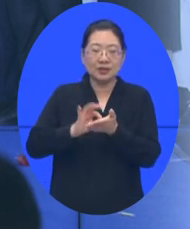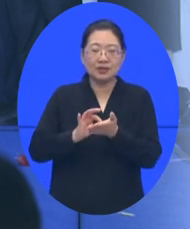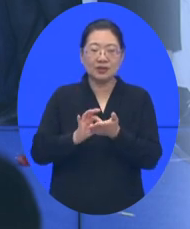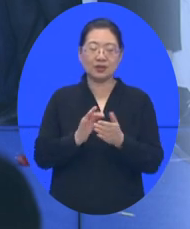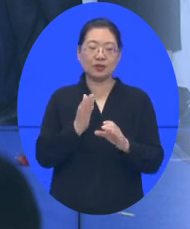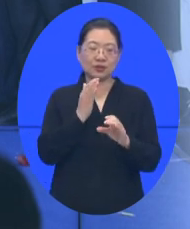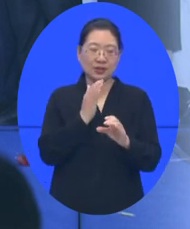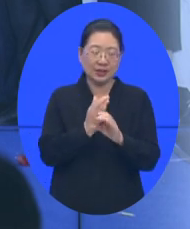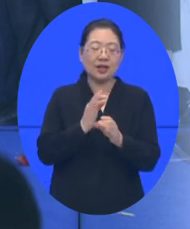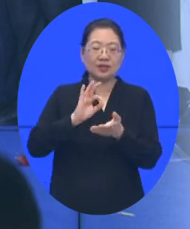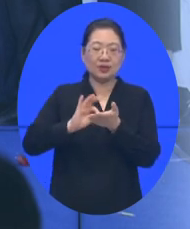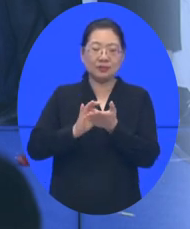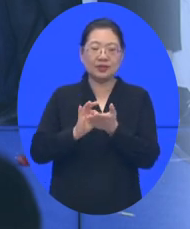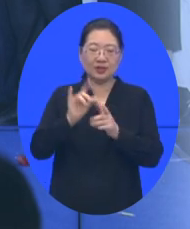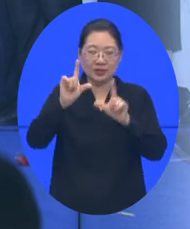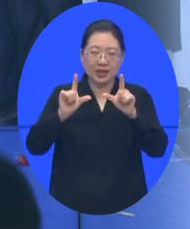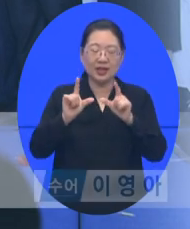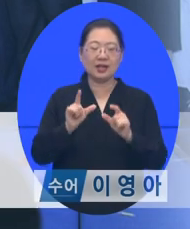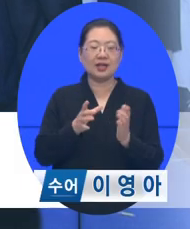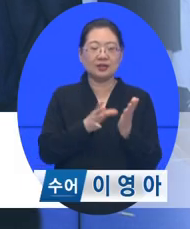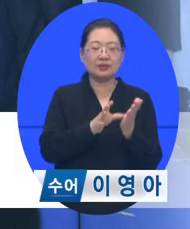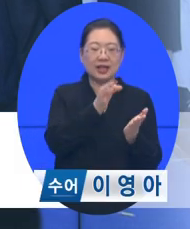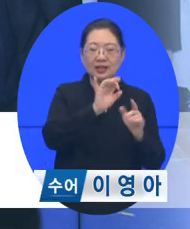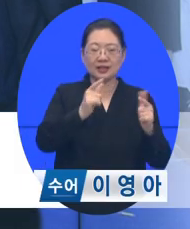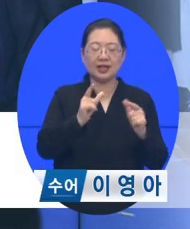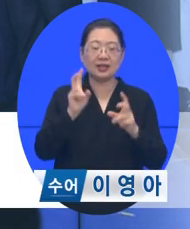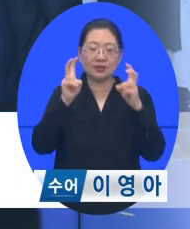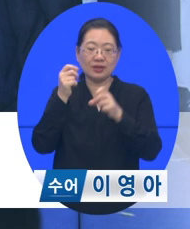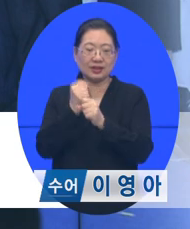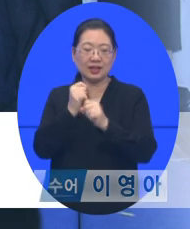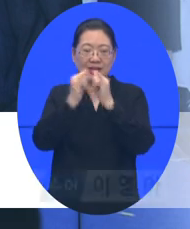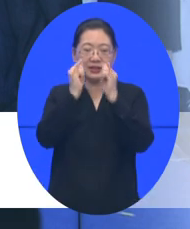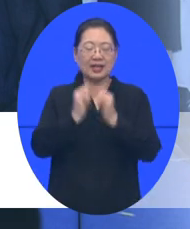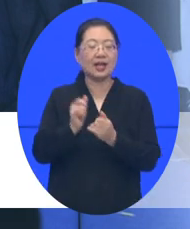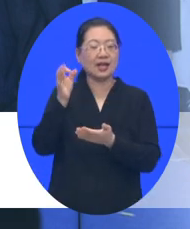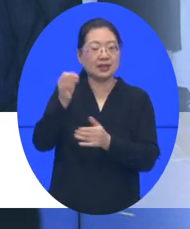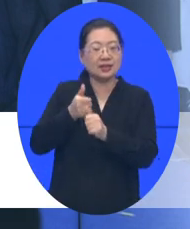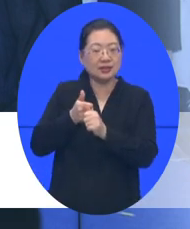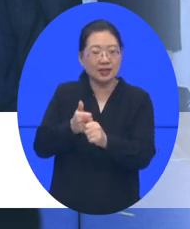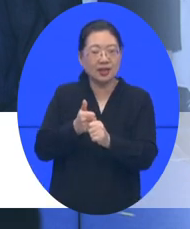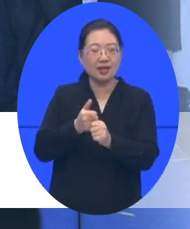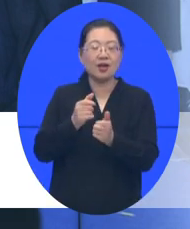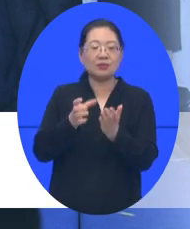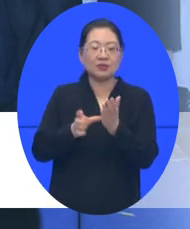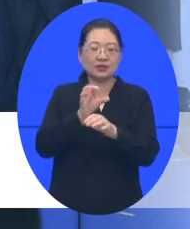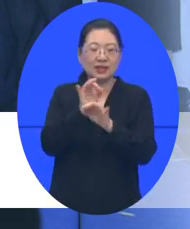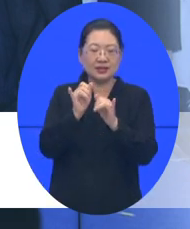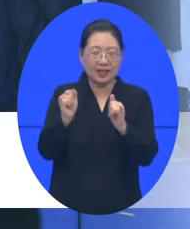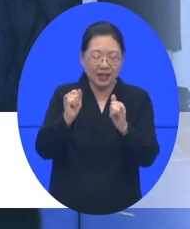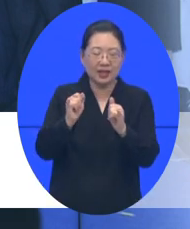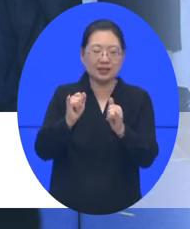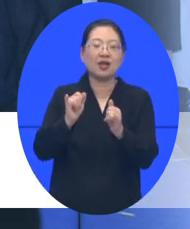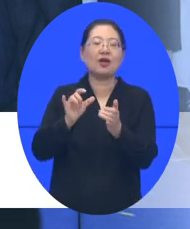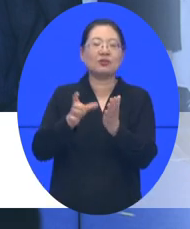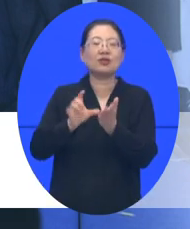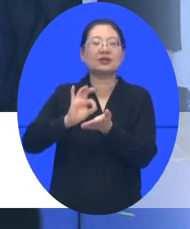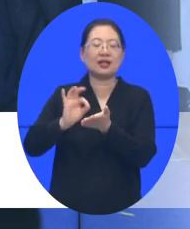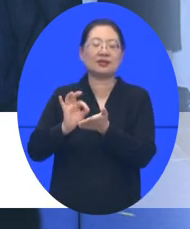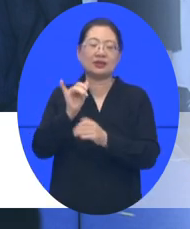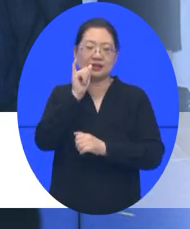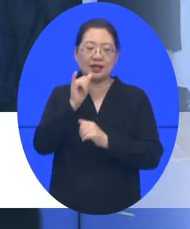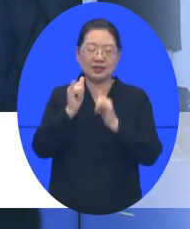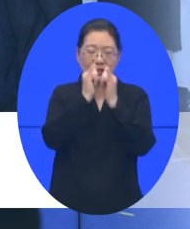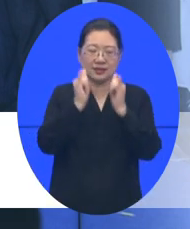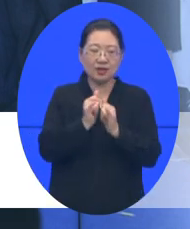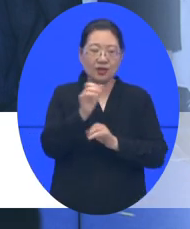가치 소비, 요즘 주된 소비 형태입니다. 제품의 가격이 아니라 기업이 만들어내는 사회적 가치에 따라 소비자들의 지갑이 열리고 있는